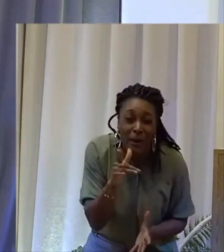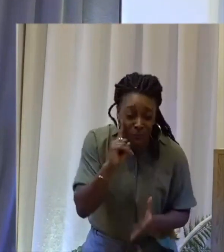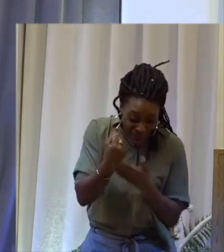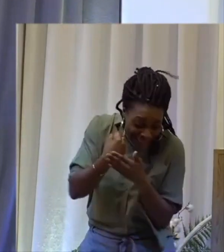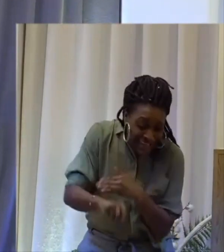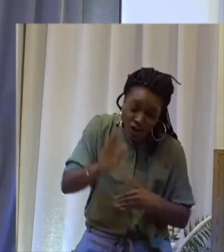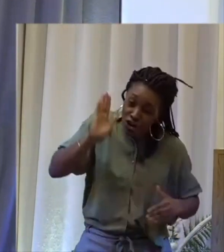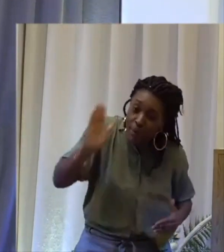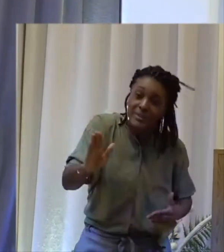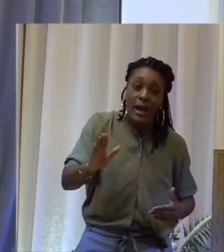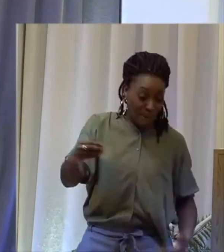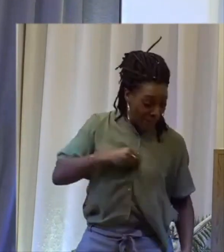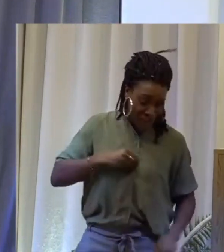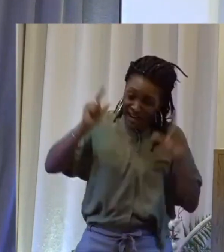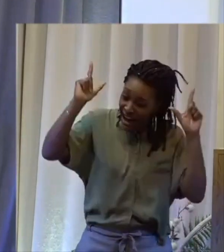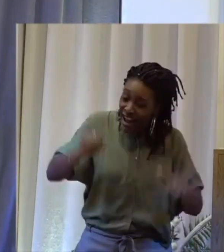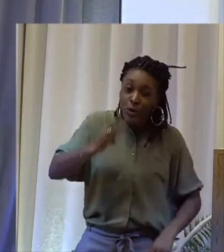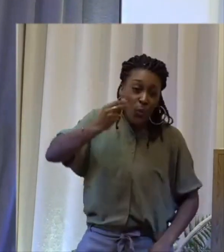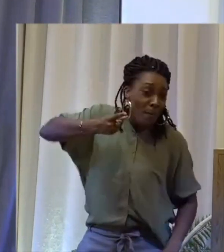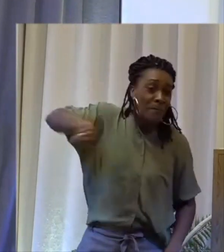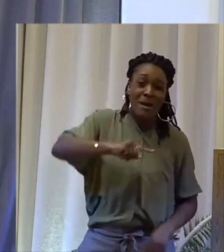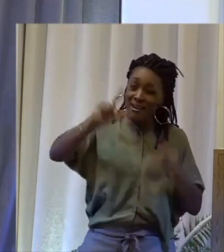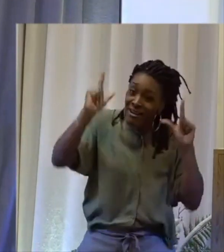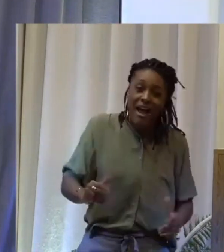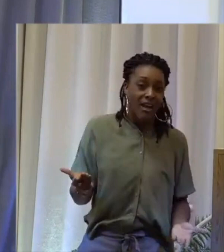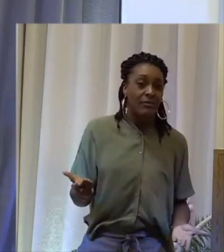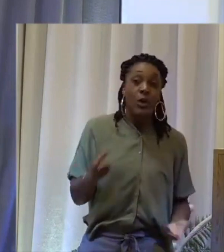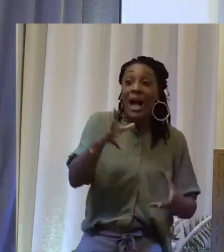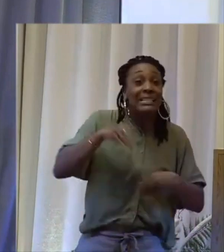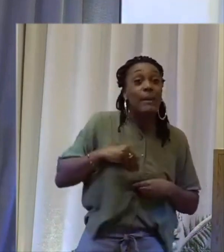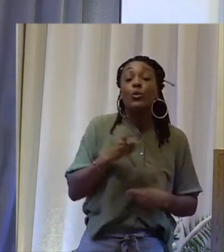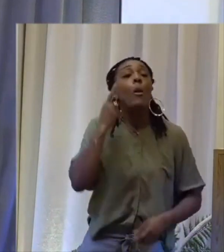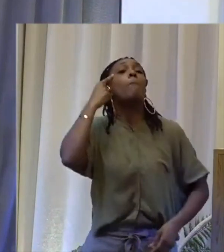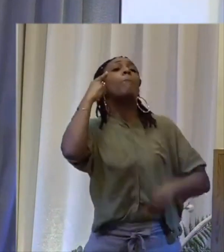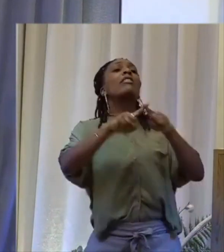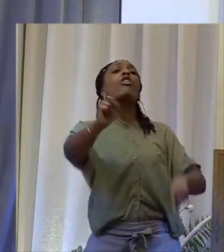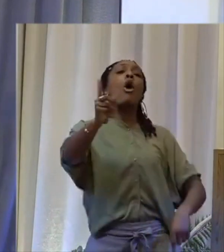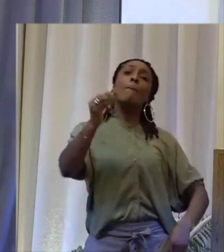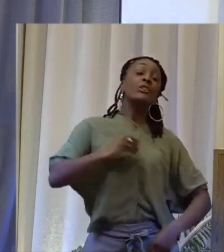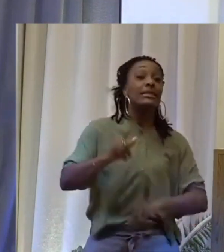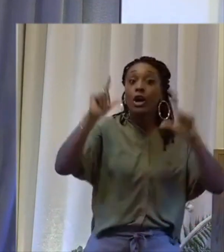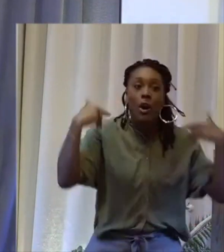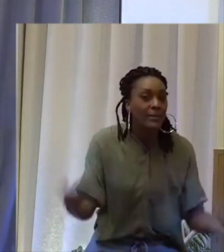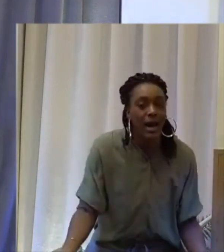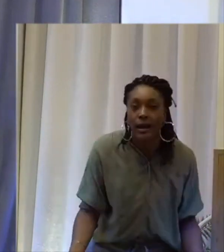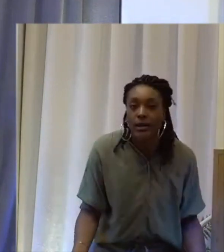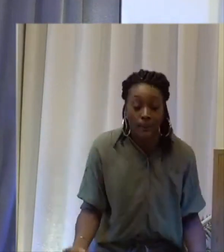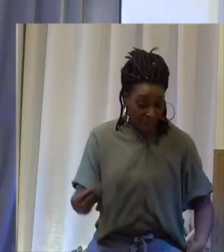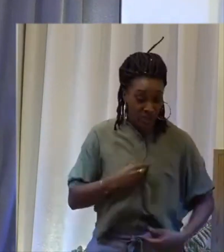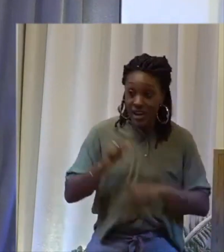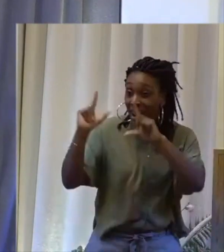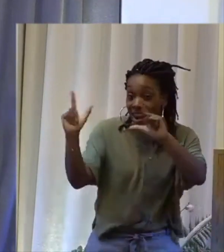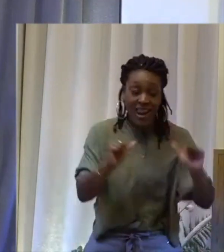ça. C'est une fatalité humaine. Que tu l'acceptes ou que tu ne l'acceptes pas, c'est une fatalité